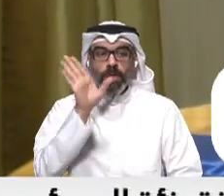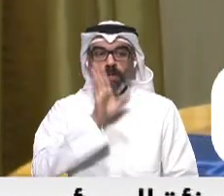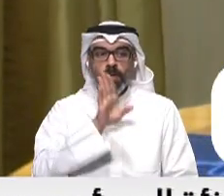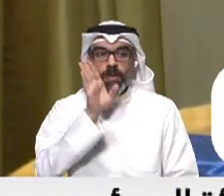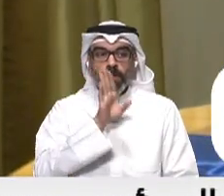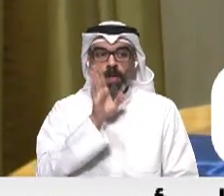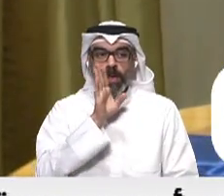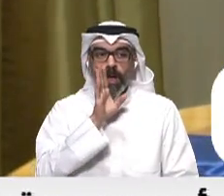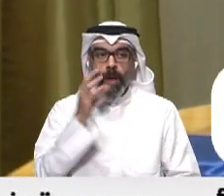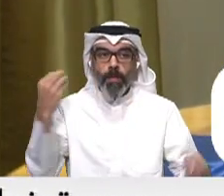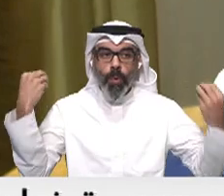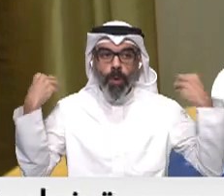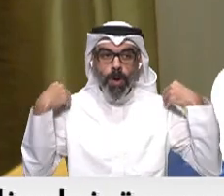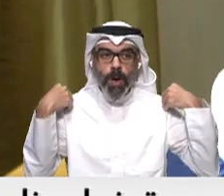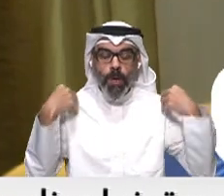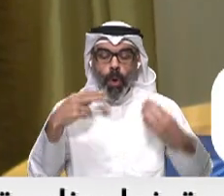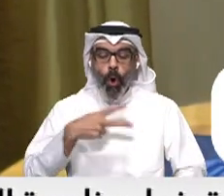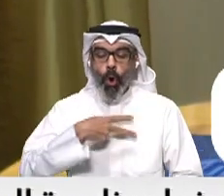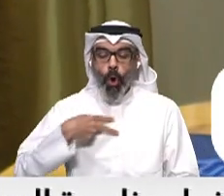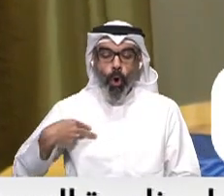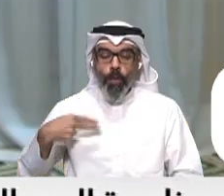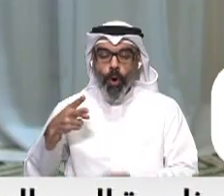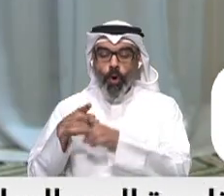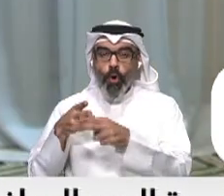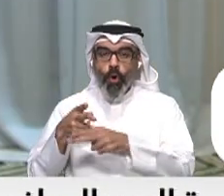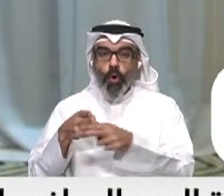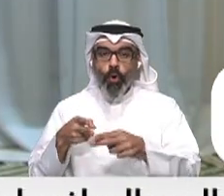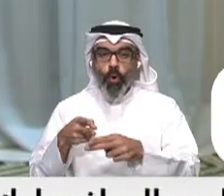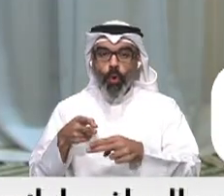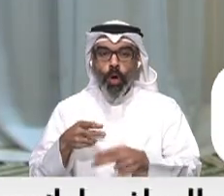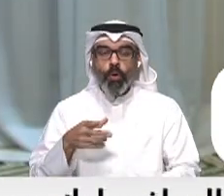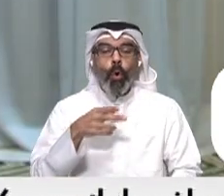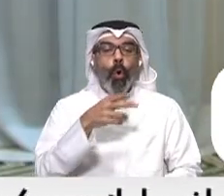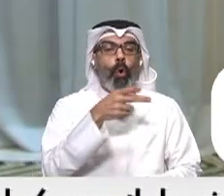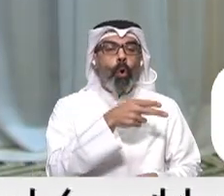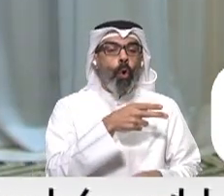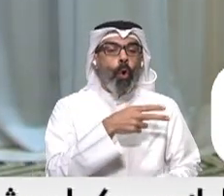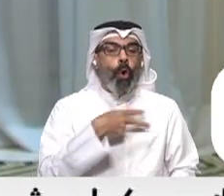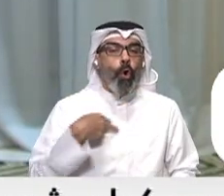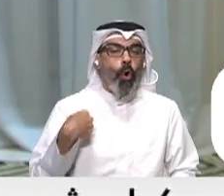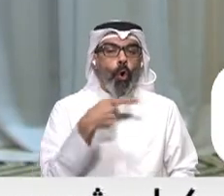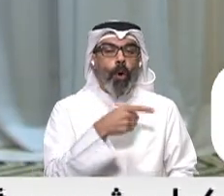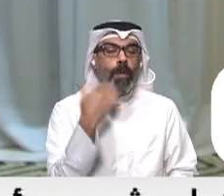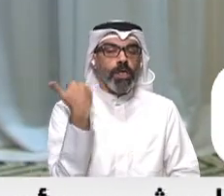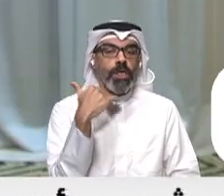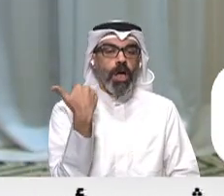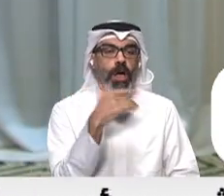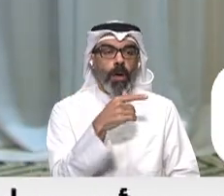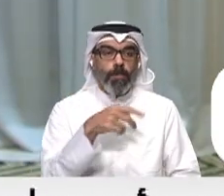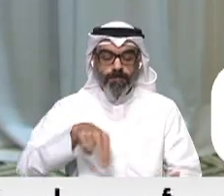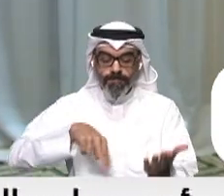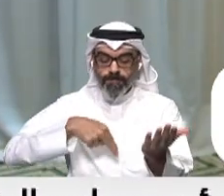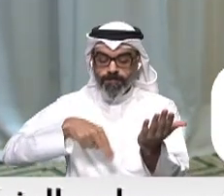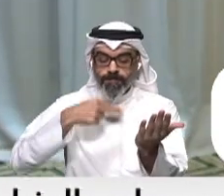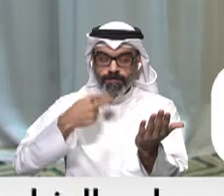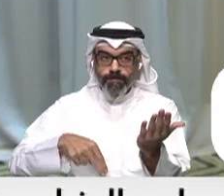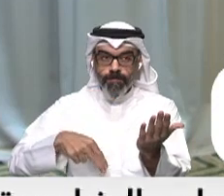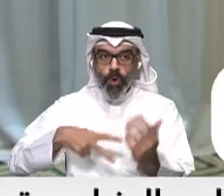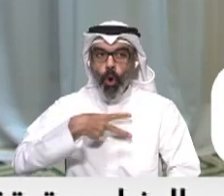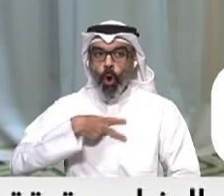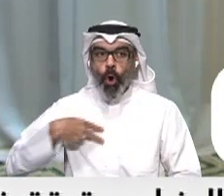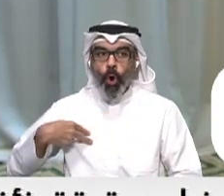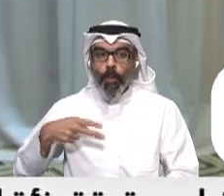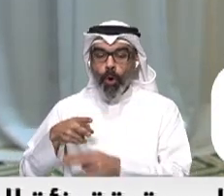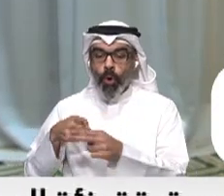والرياضه بين حكومه دوله الكويت وحكومه جمهوريه طاجكستان ووقعها عن حكومه دوله الكويت